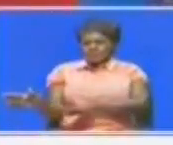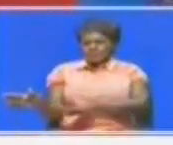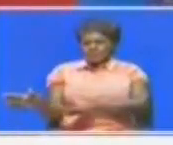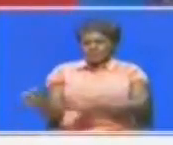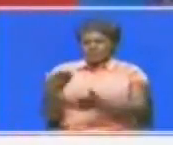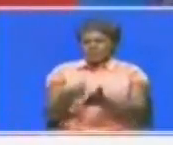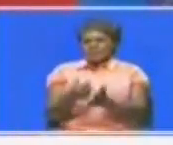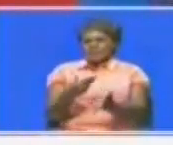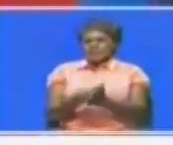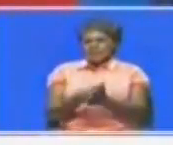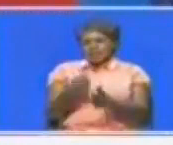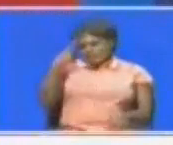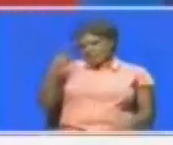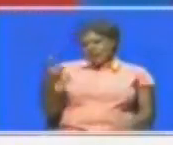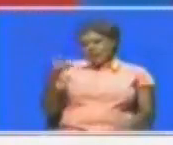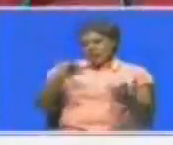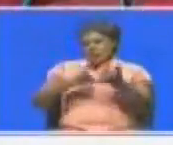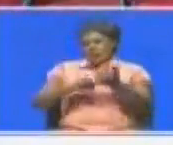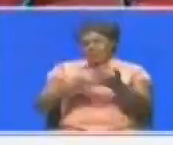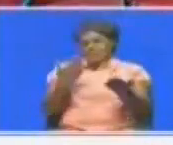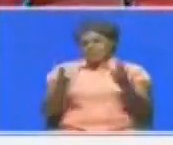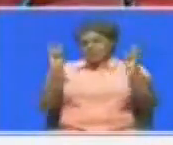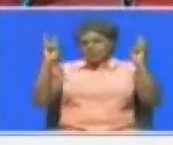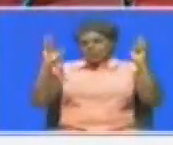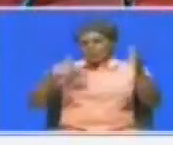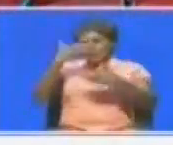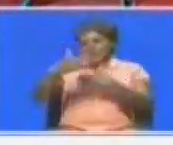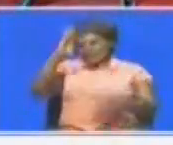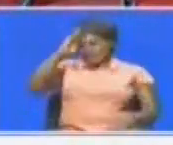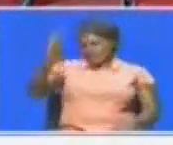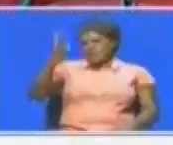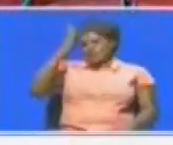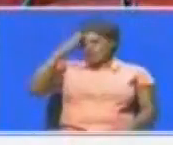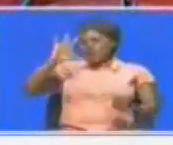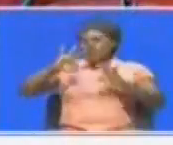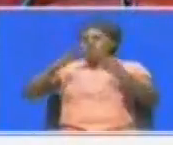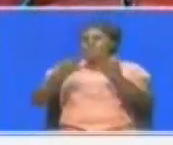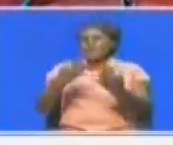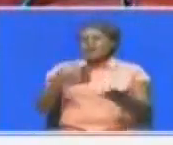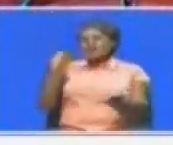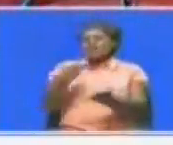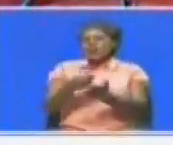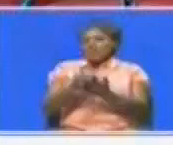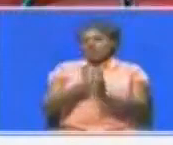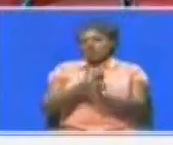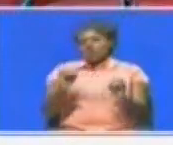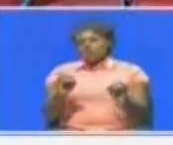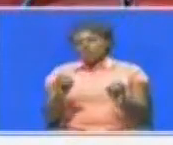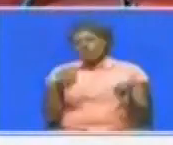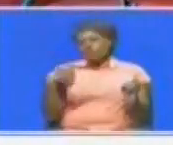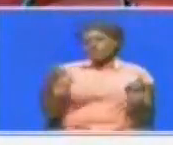la pesa kuleta kiburi katika ndoa. Pengine ni mada yetu ya Jumapili ijayo, tuweze kujua familia ambazo hazina pesa na familia zilizo na